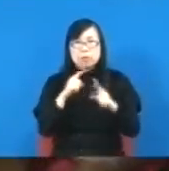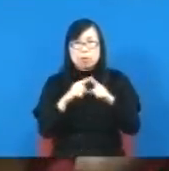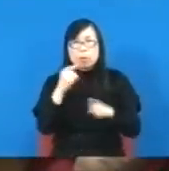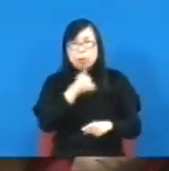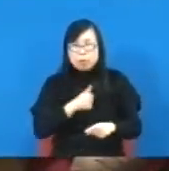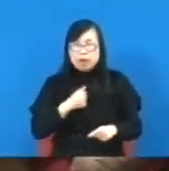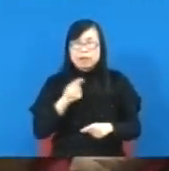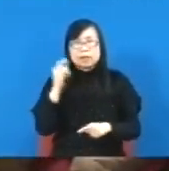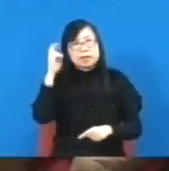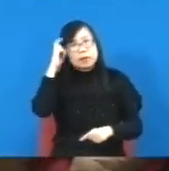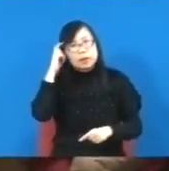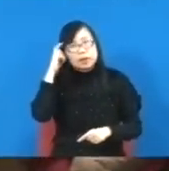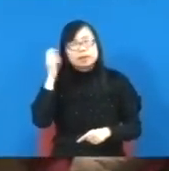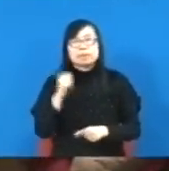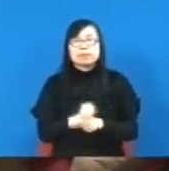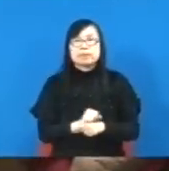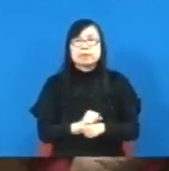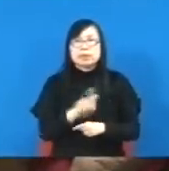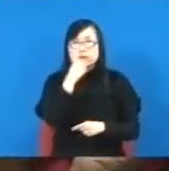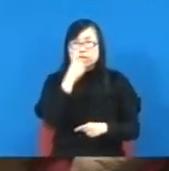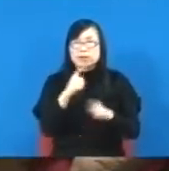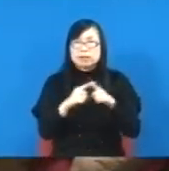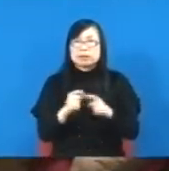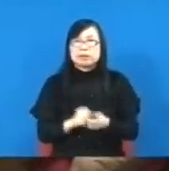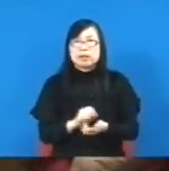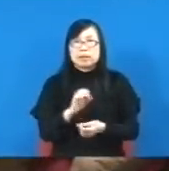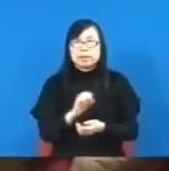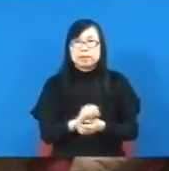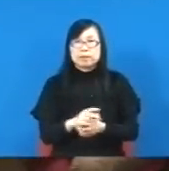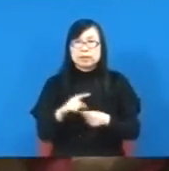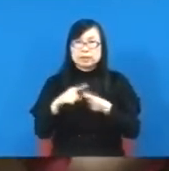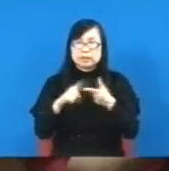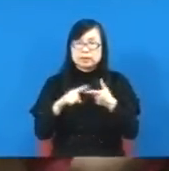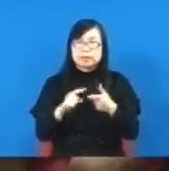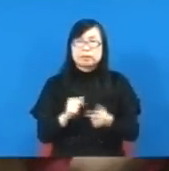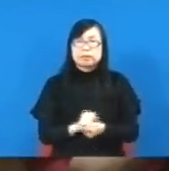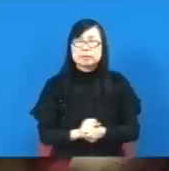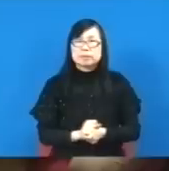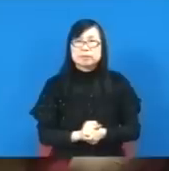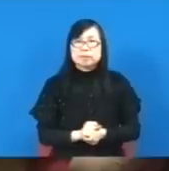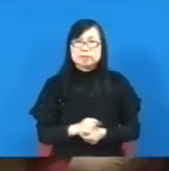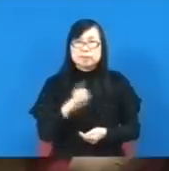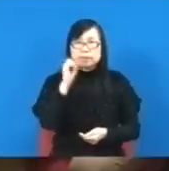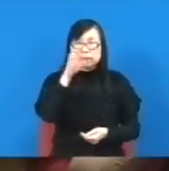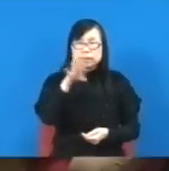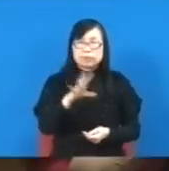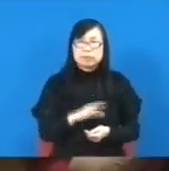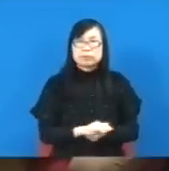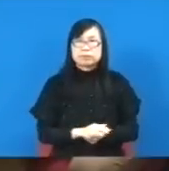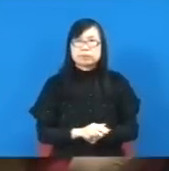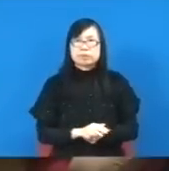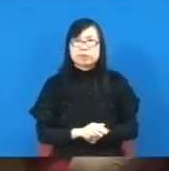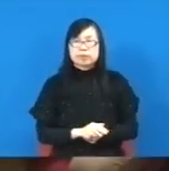都唔出奇嘅，但係佢冇主張話要翻返去啊嘛。嗱，第二就係話，當你講話，你